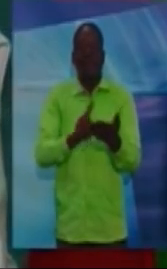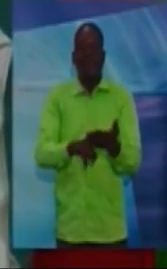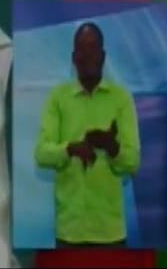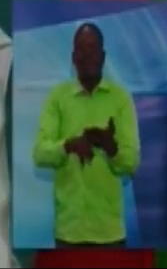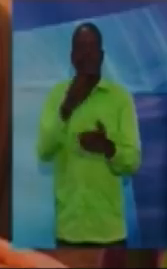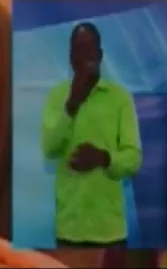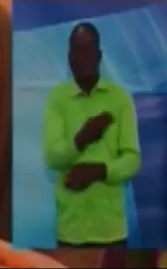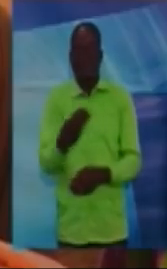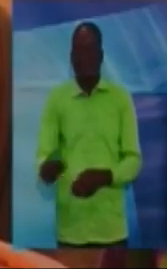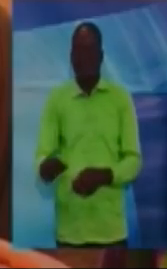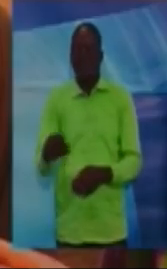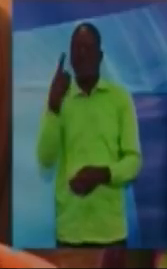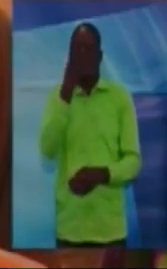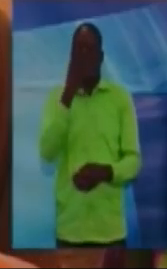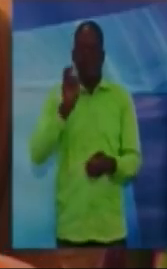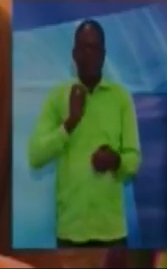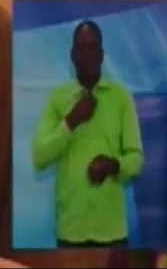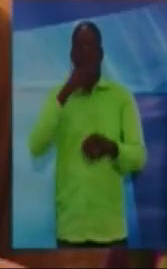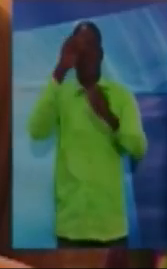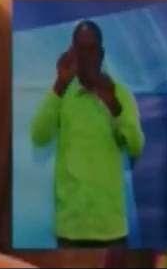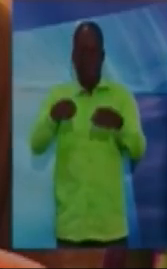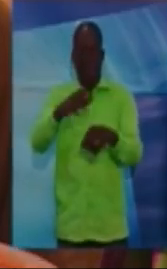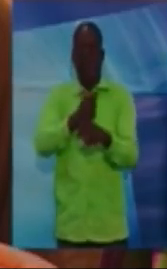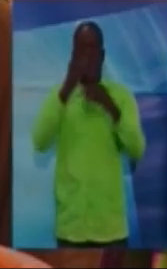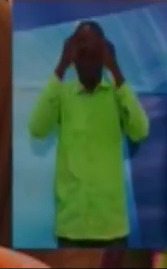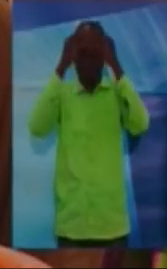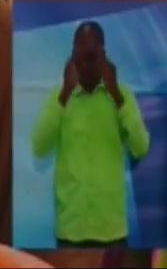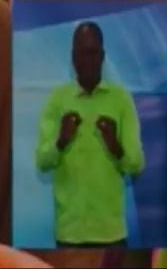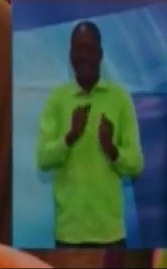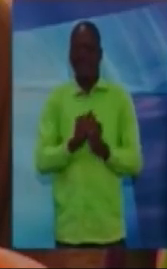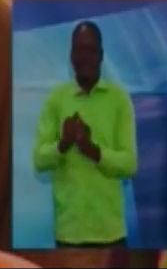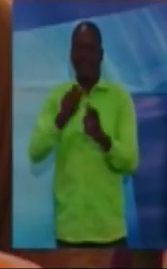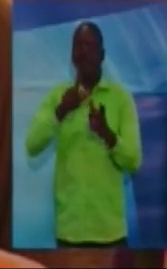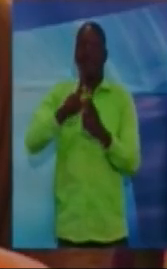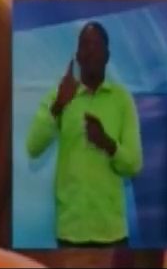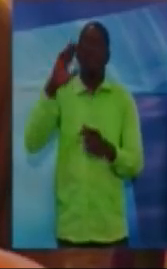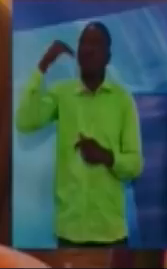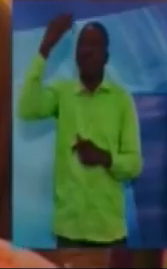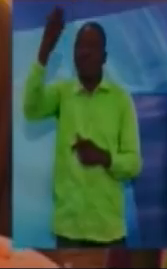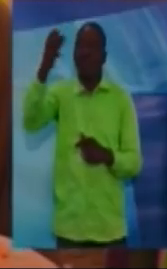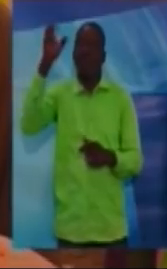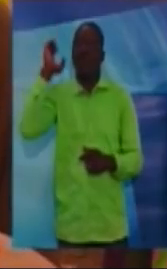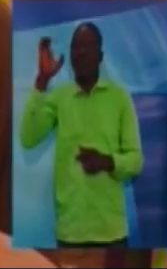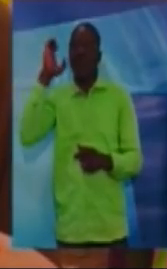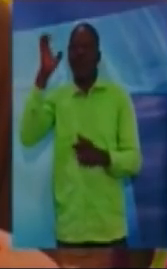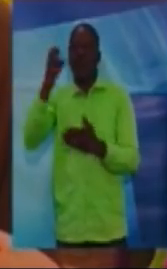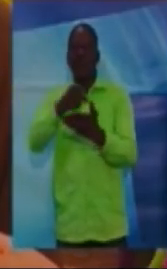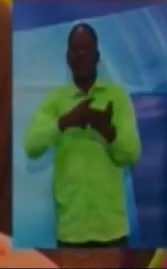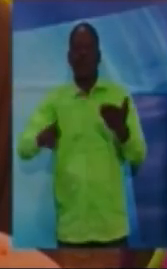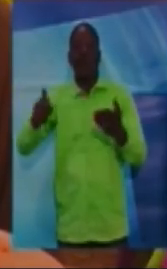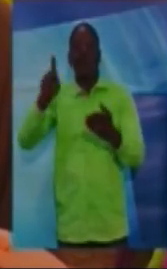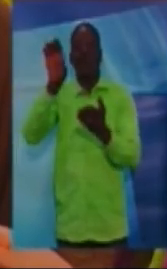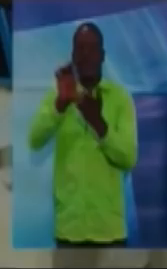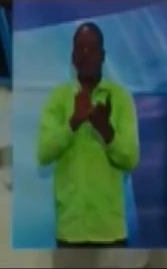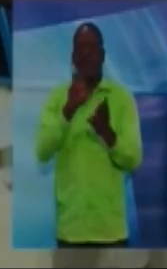de la manière dont nous allons pouvoir prendre des décisions ensemble lors de la prochaine conférence des parties dans la Convention